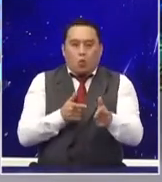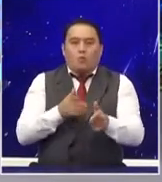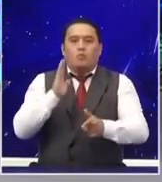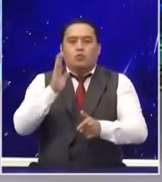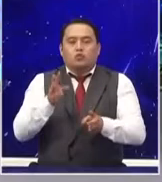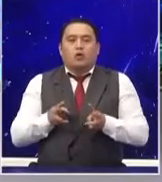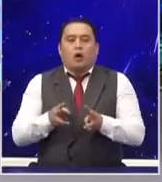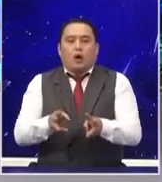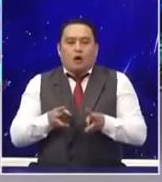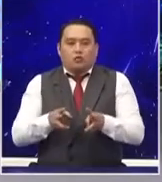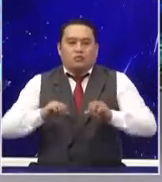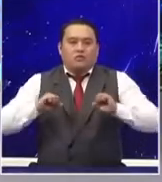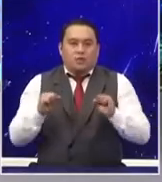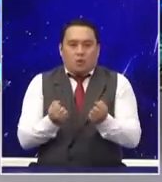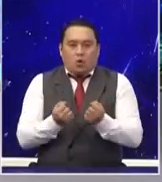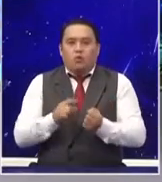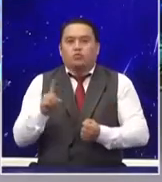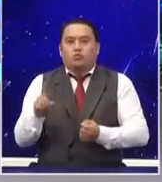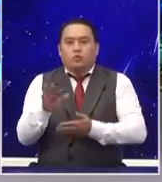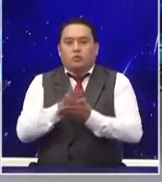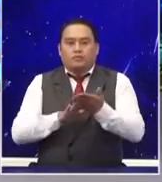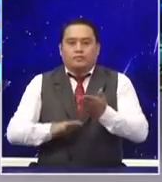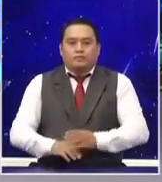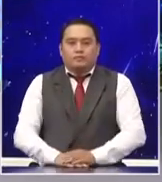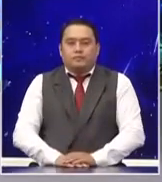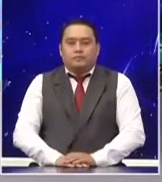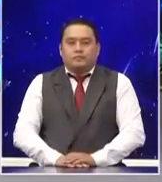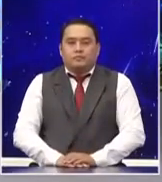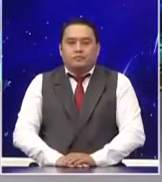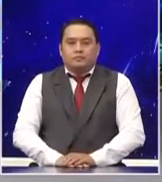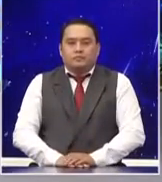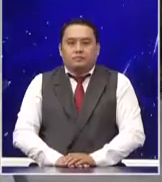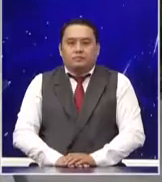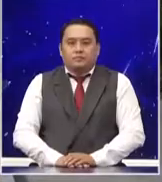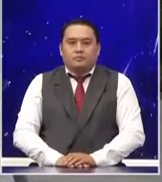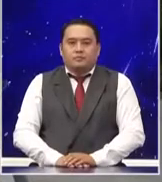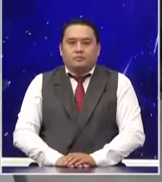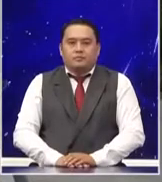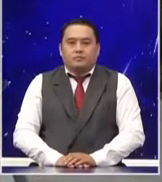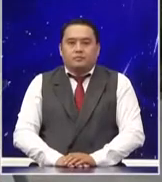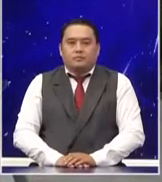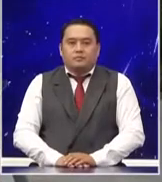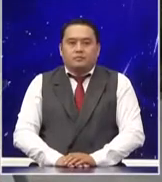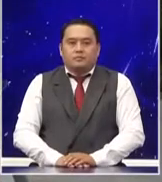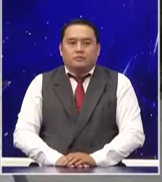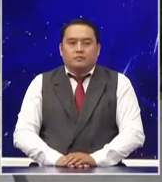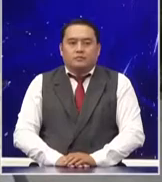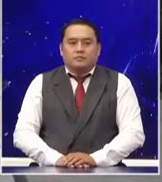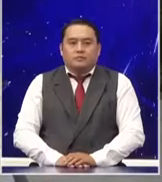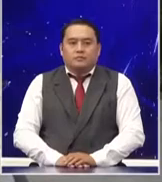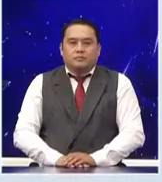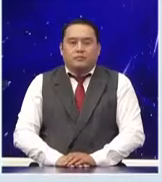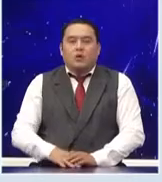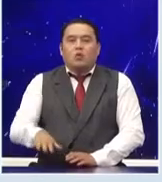предстоящему отопительному сезону. О том, что сделано, расскажет Ануар Амангельдинов. Коксу жилой теплом обеспечивает все